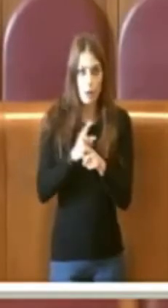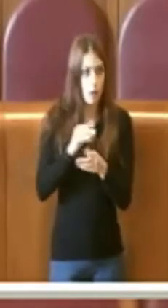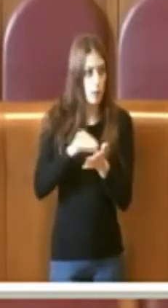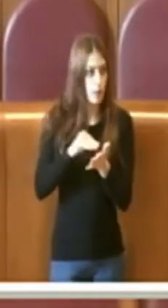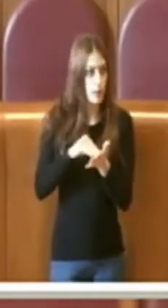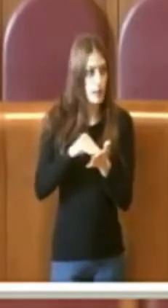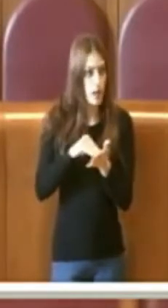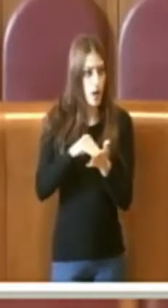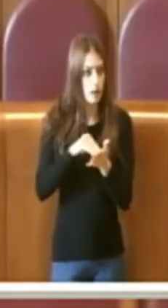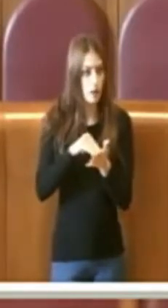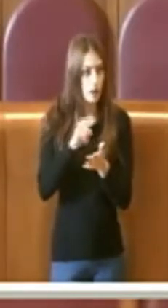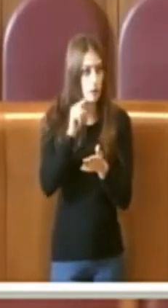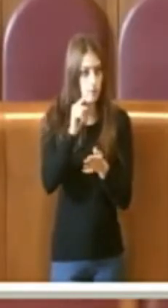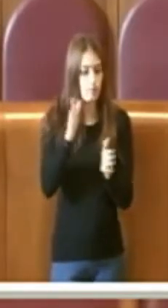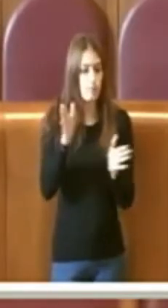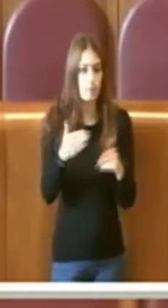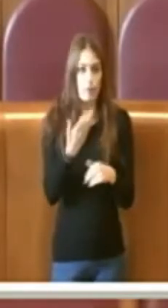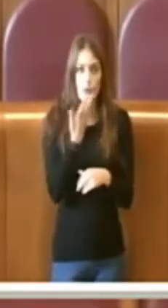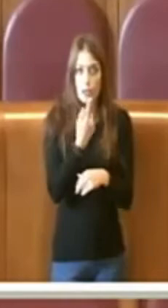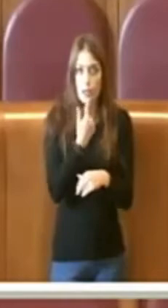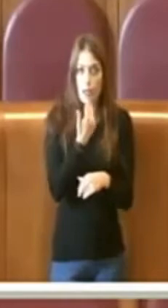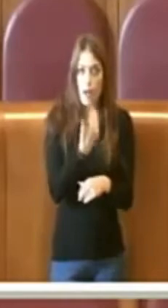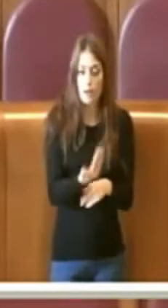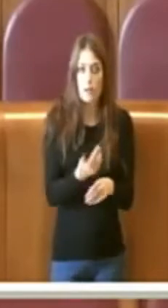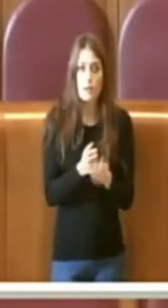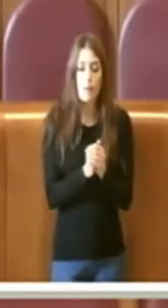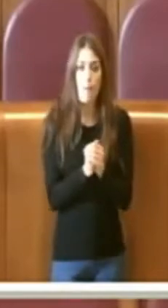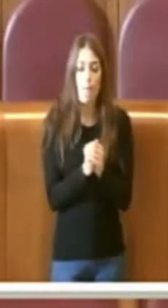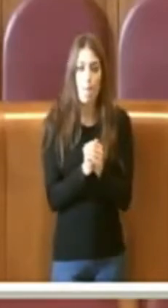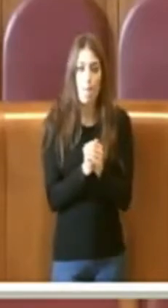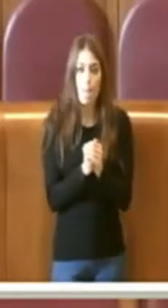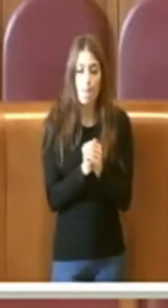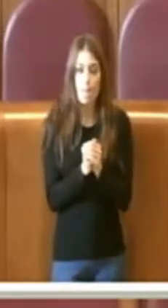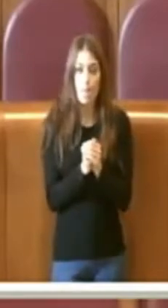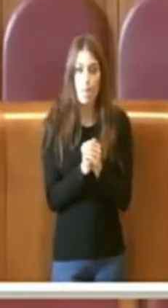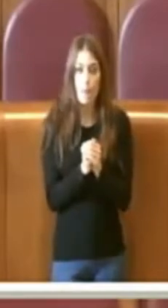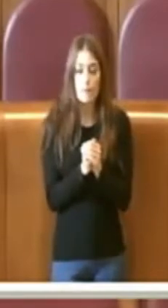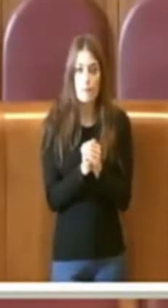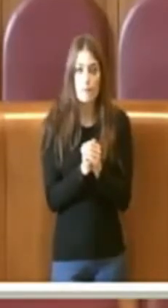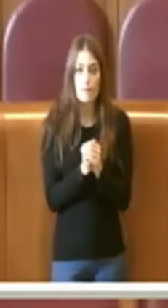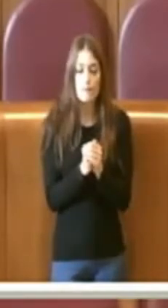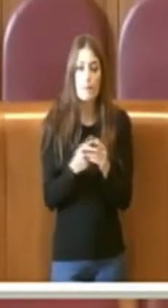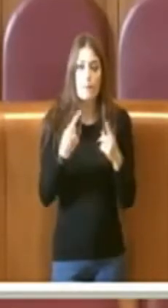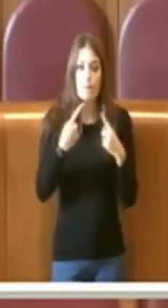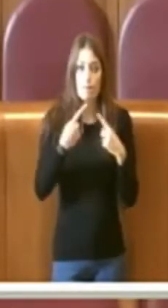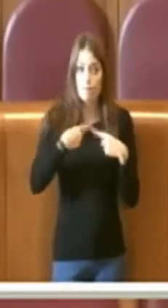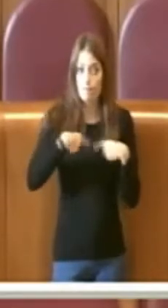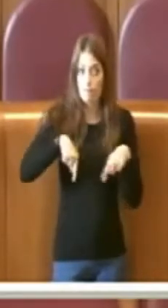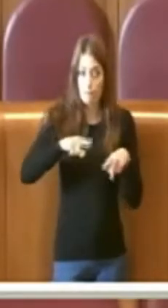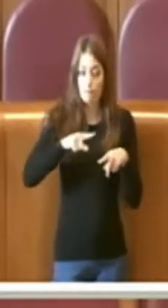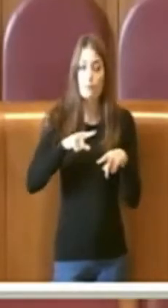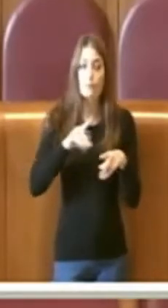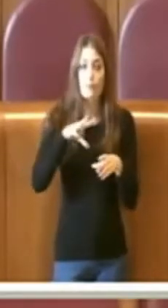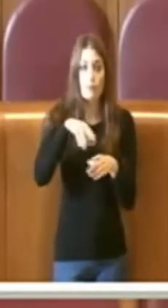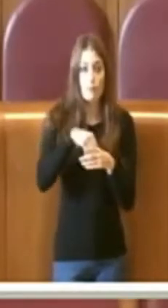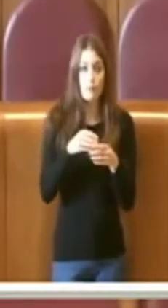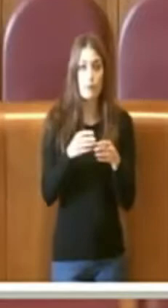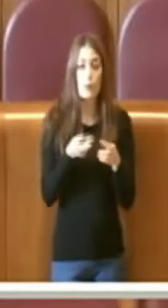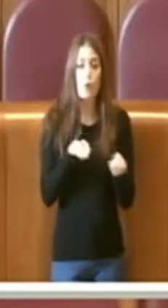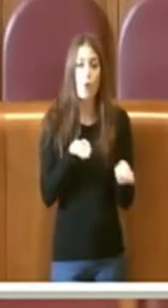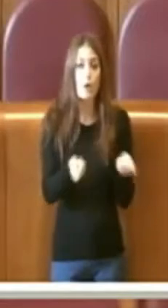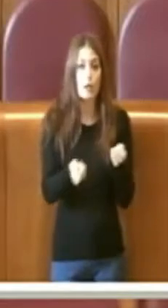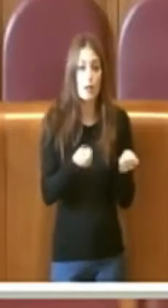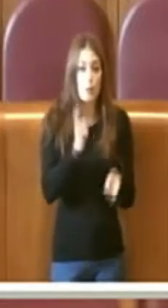ecco lo vedo in aula, che ringrazio. Ci siamo costituiti all'interno del coordinamento